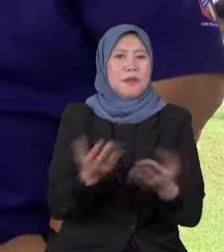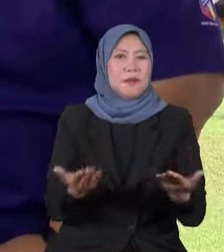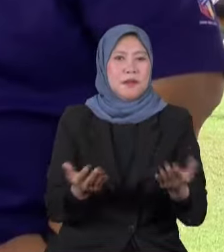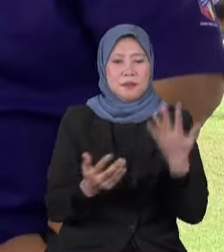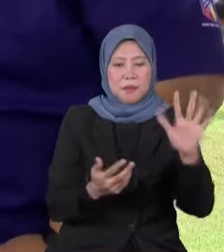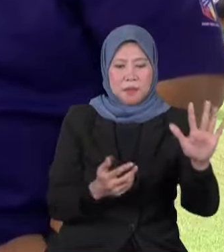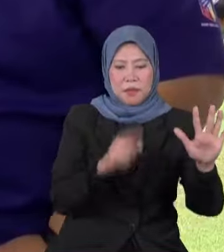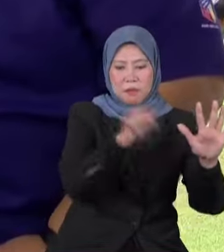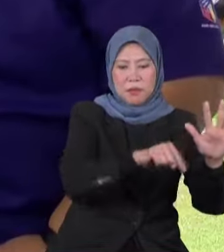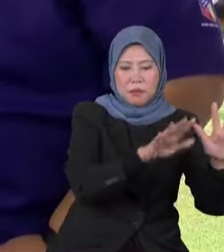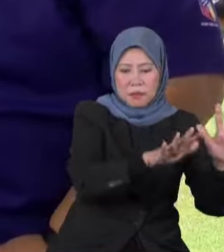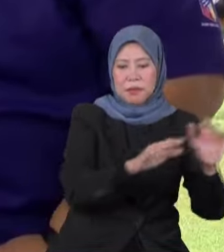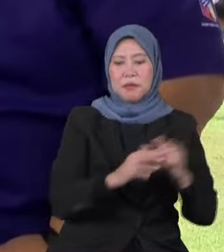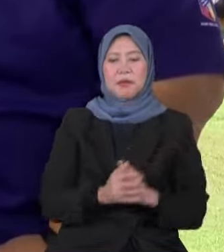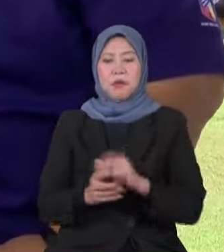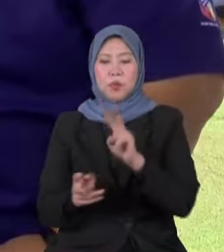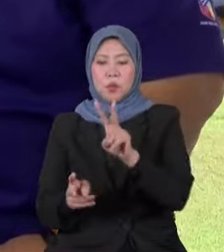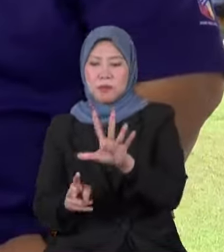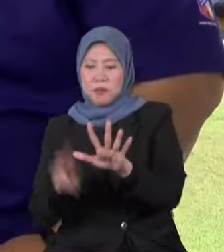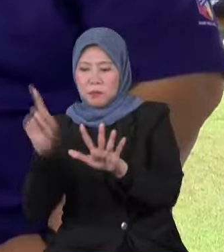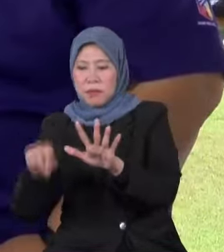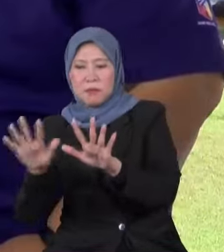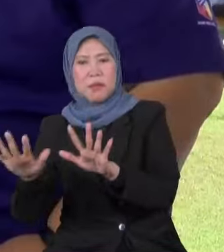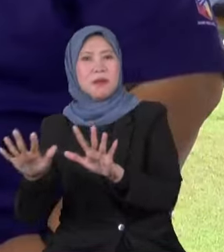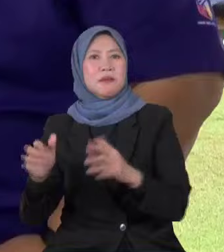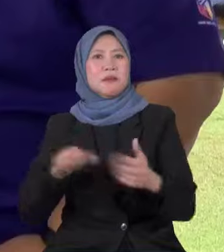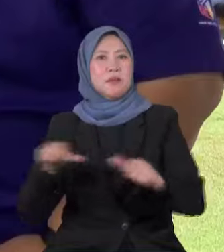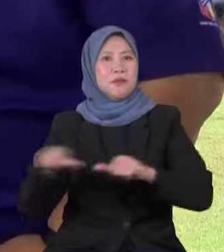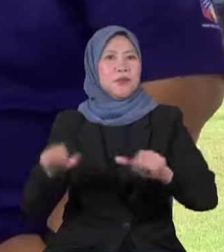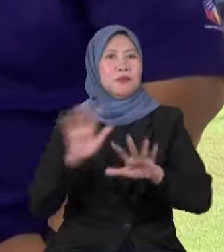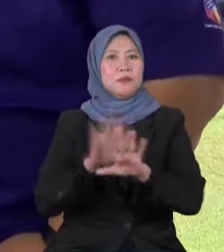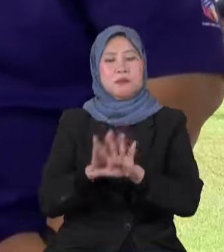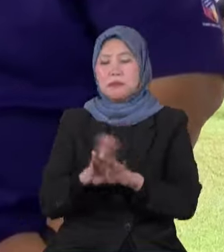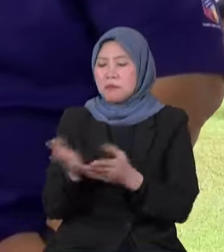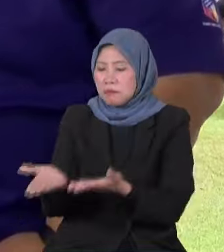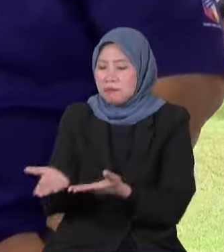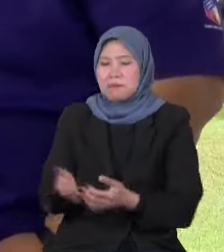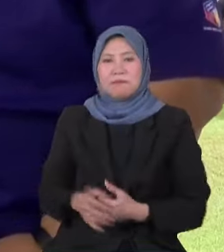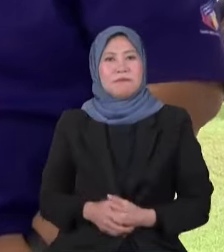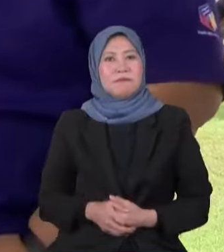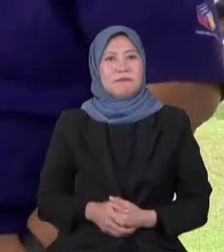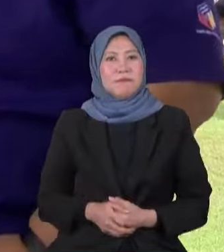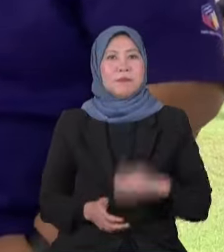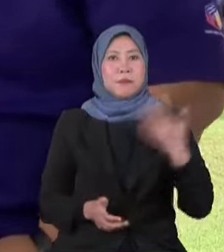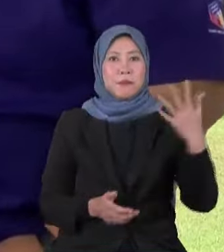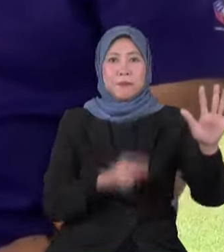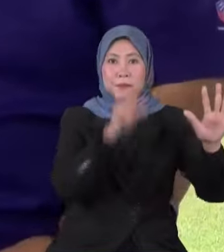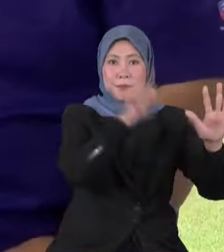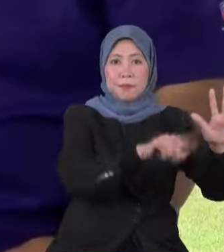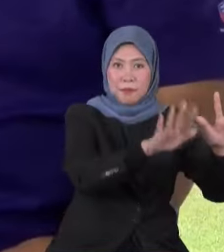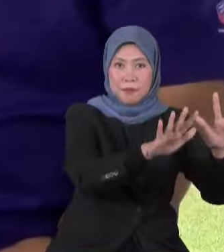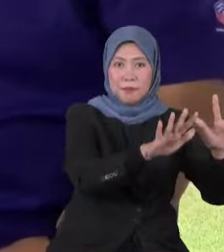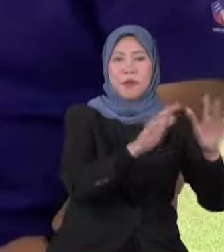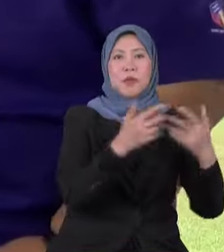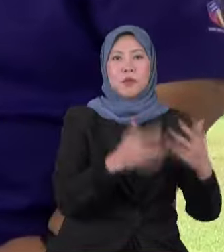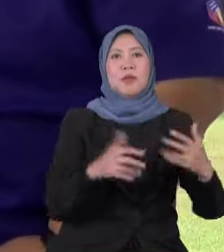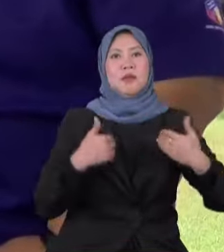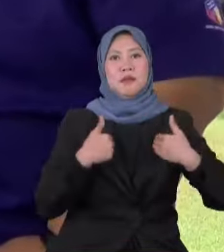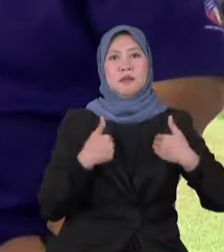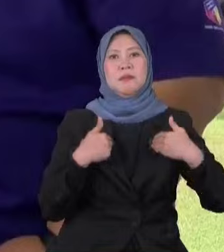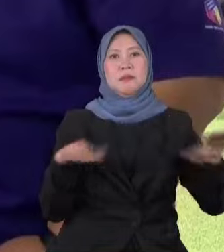pada 25 ini. Pada 15, apakah aktiviti yang telah dijalankan? Baik, pada 15 ni kita dah buat semarak